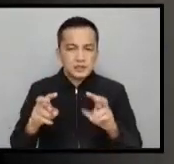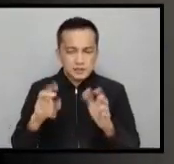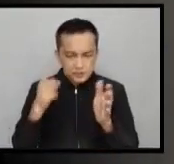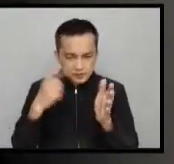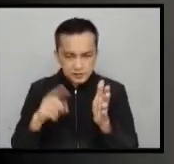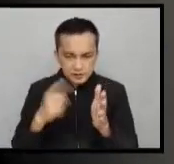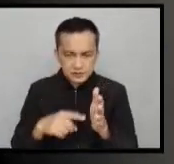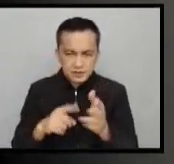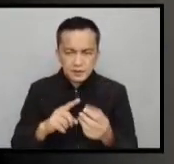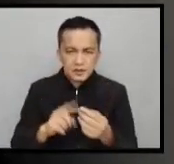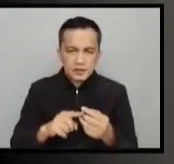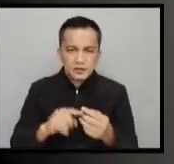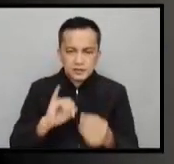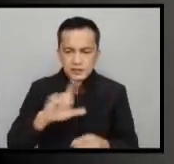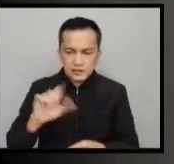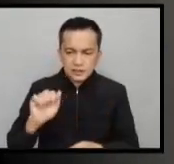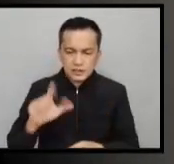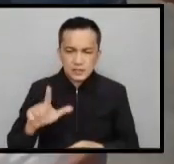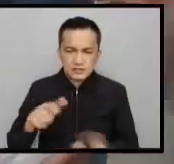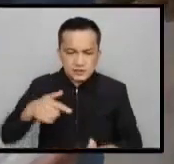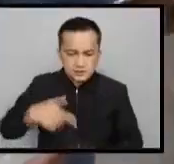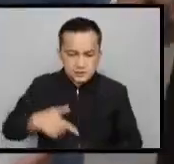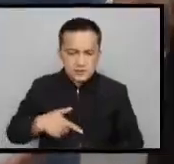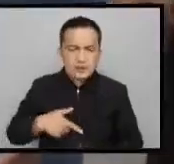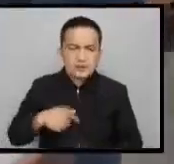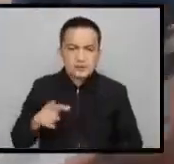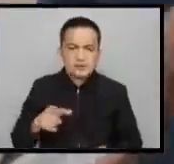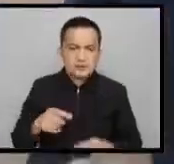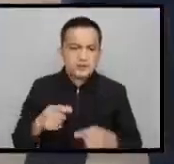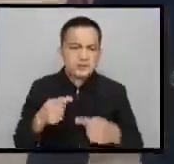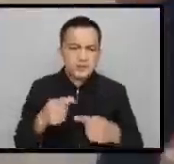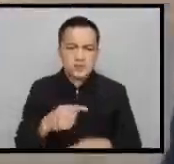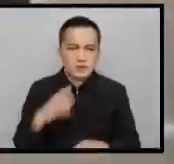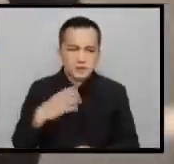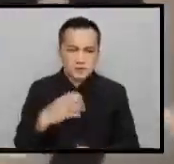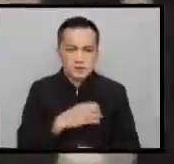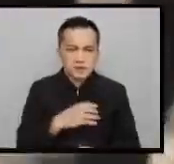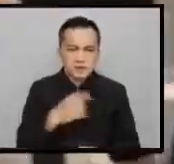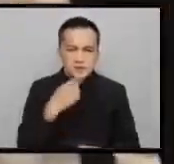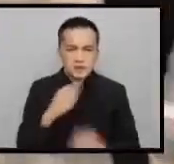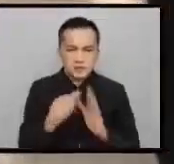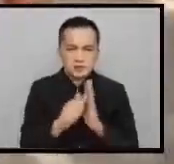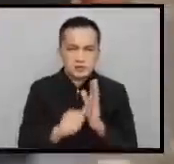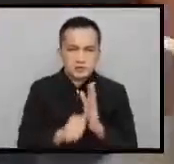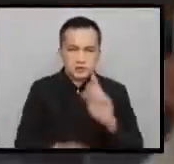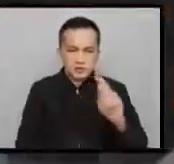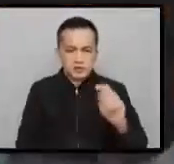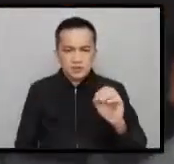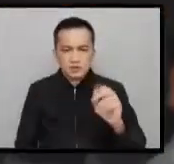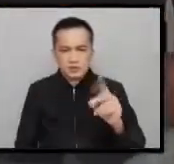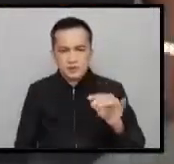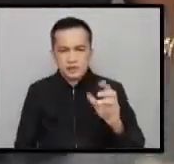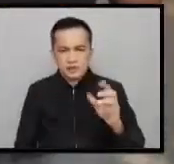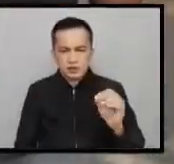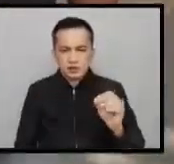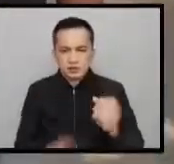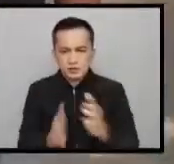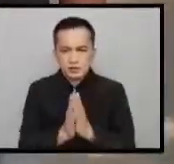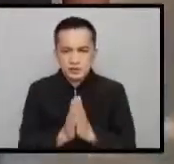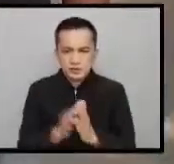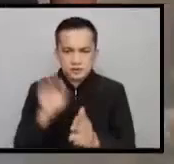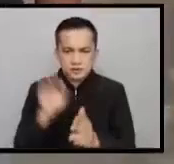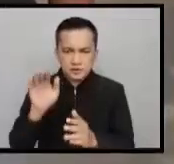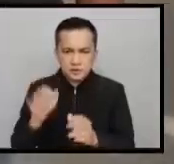possession of firearms laban sa mambabatas. Ayon kay Attorney Topacio, abogado ni Teves, humiling lang sila ng motion to extend